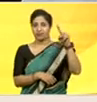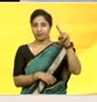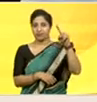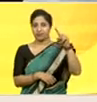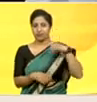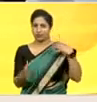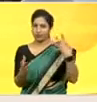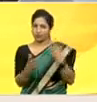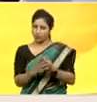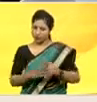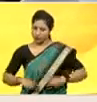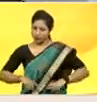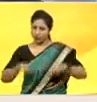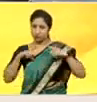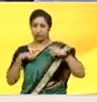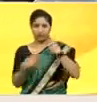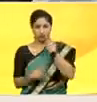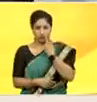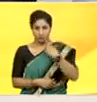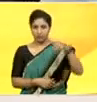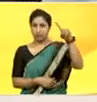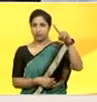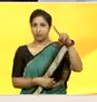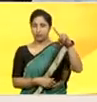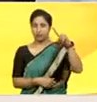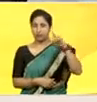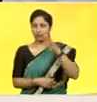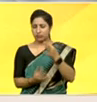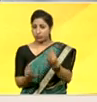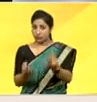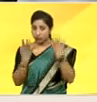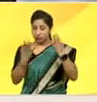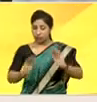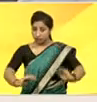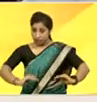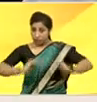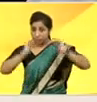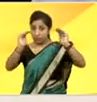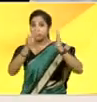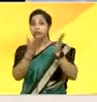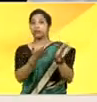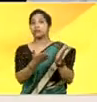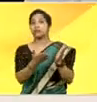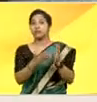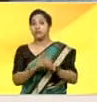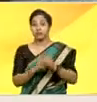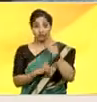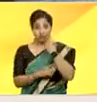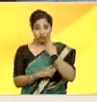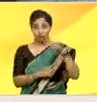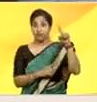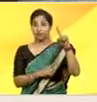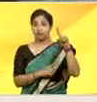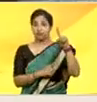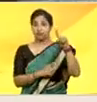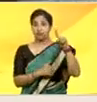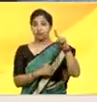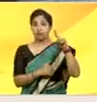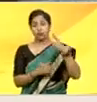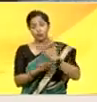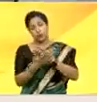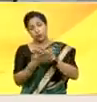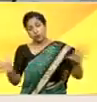हम सबके जीवन में माँ का दर्जा सबसे ऊंचा होता है। माँ हर